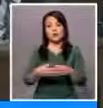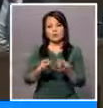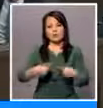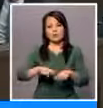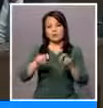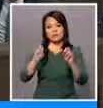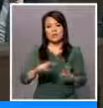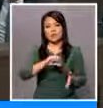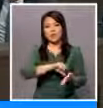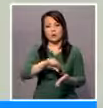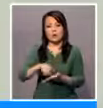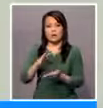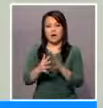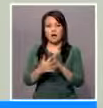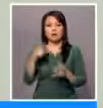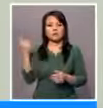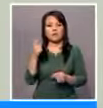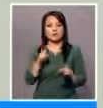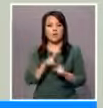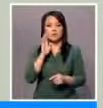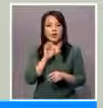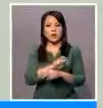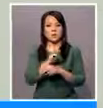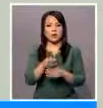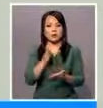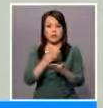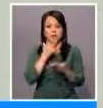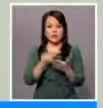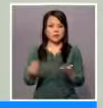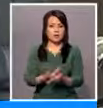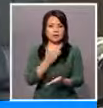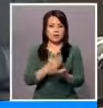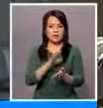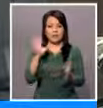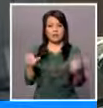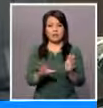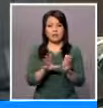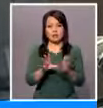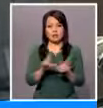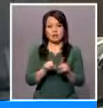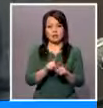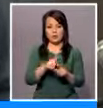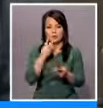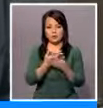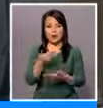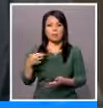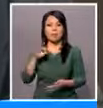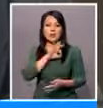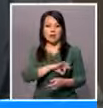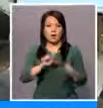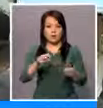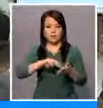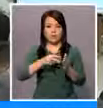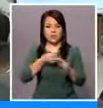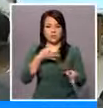ұйымынан арнайы келген өкілдер ауыл шаруашылығын сумен қамтамасыз ету және қайта жаңғыртылатын энергия көздерін пайдалануға байланысты